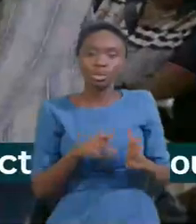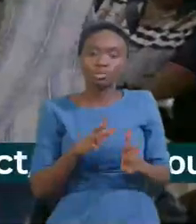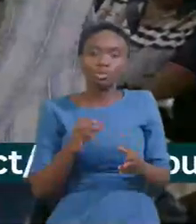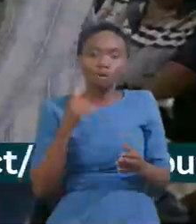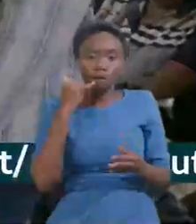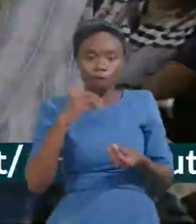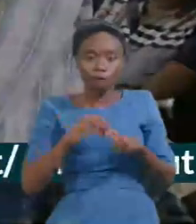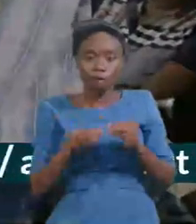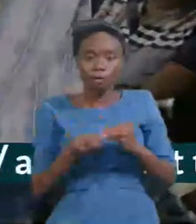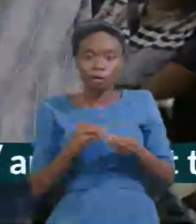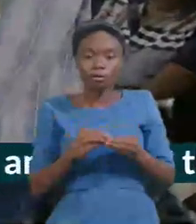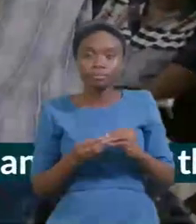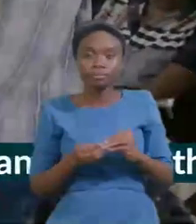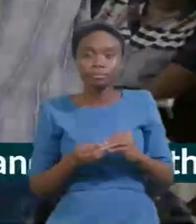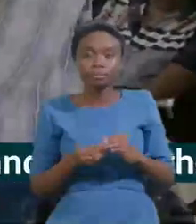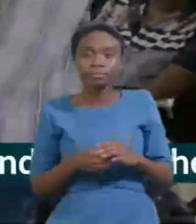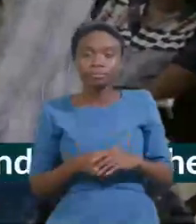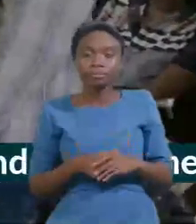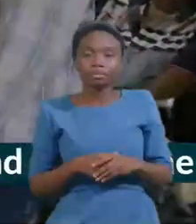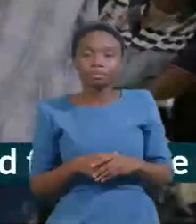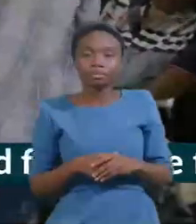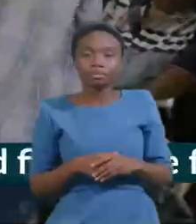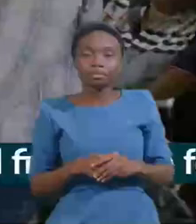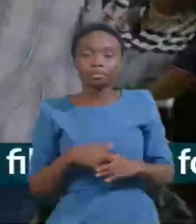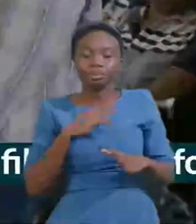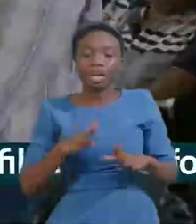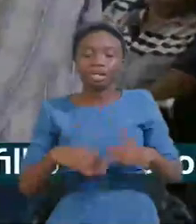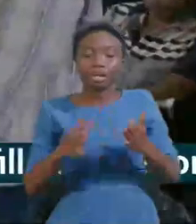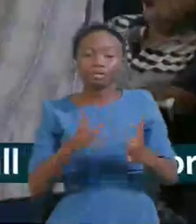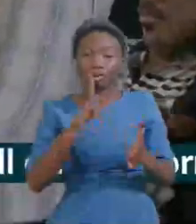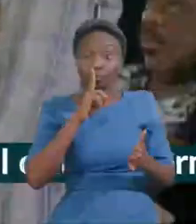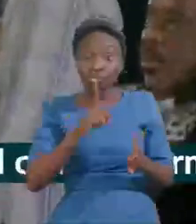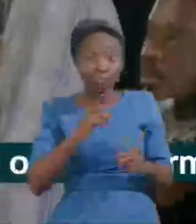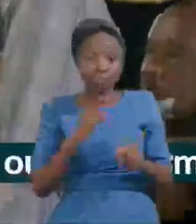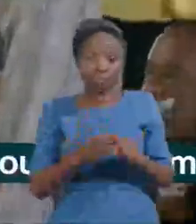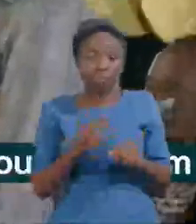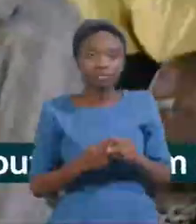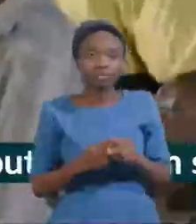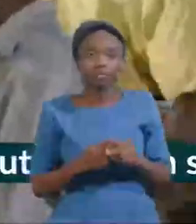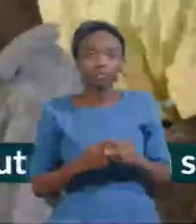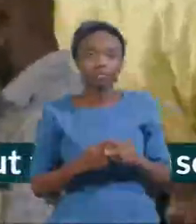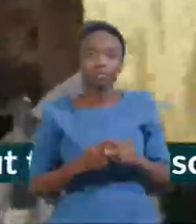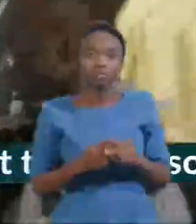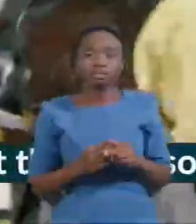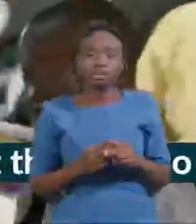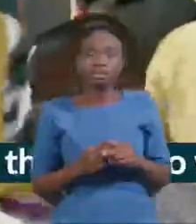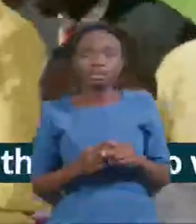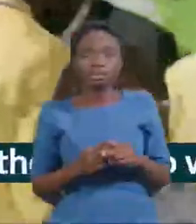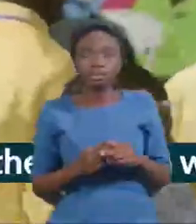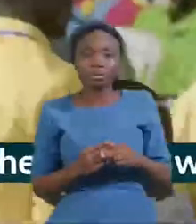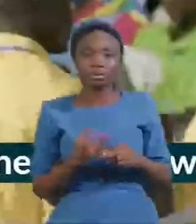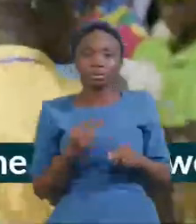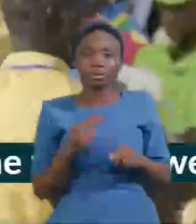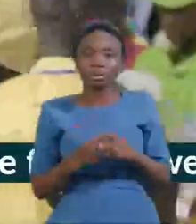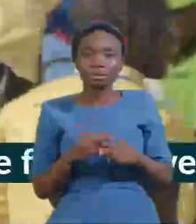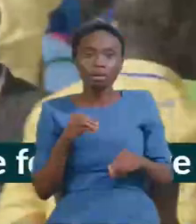number. Et donnez vos numéros de téléphone. And give your real name. Et donnez votre vrai nom. Or the name with which you